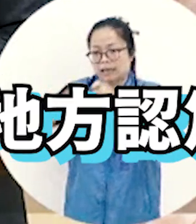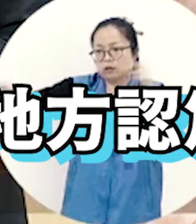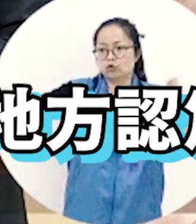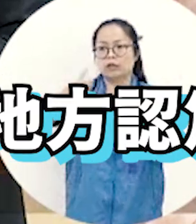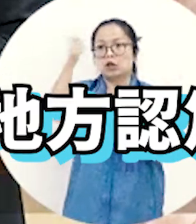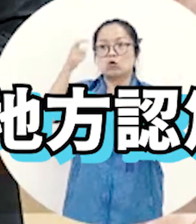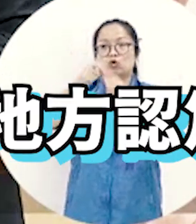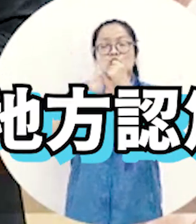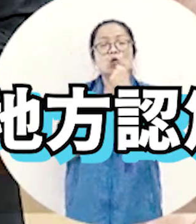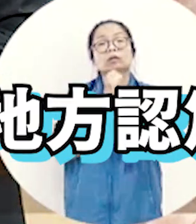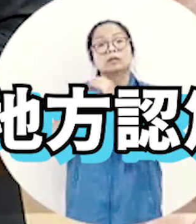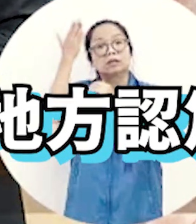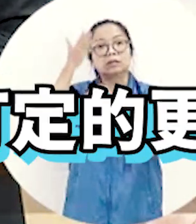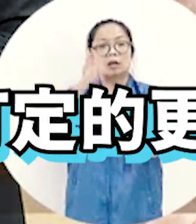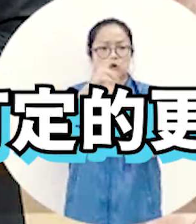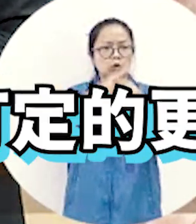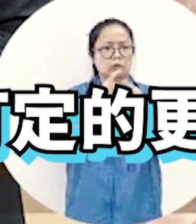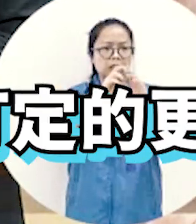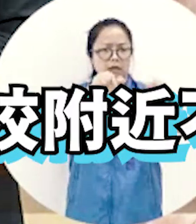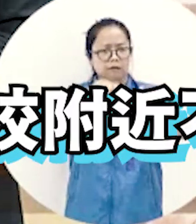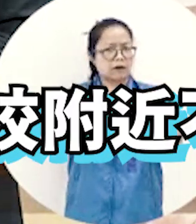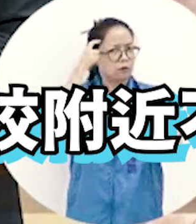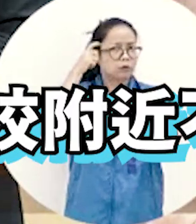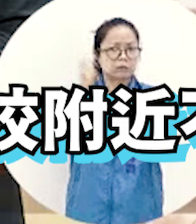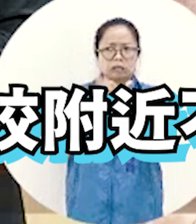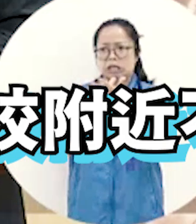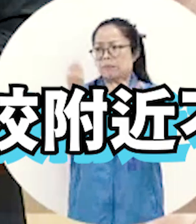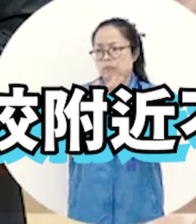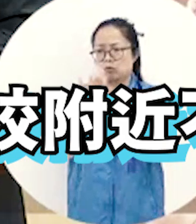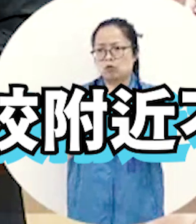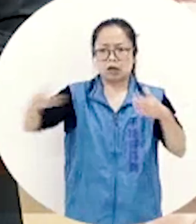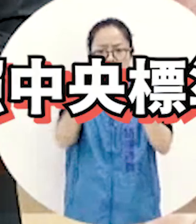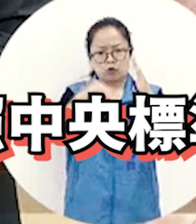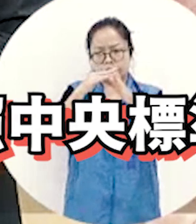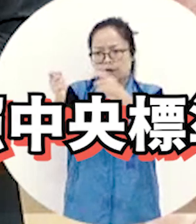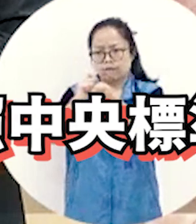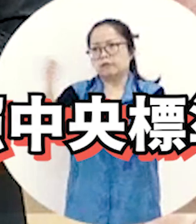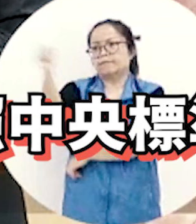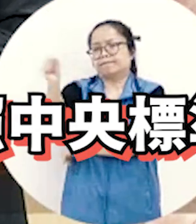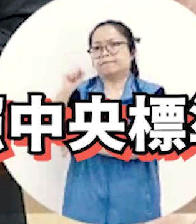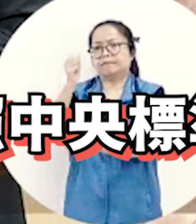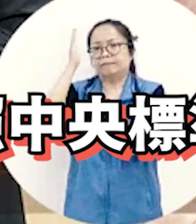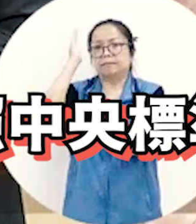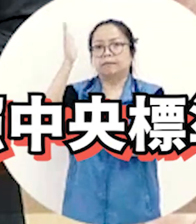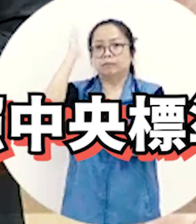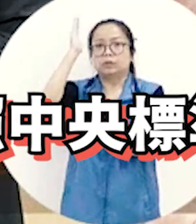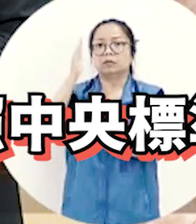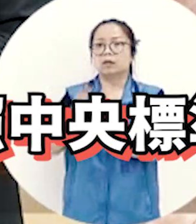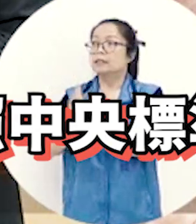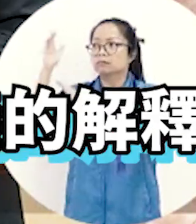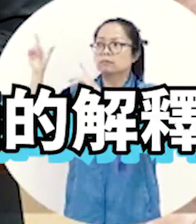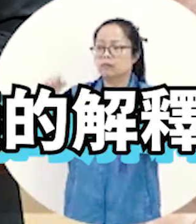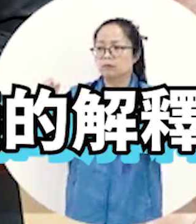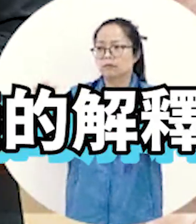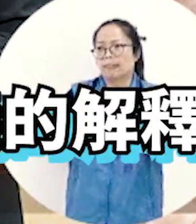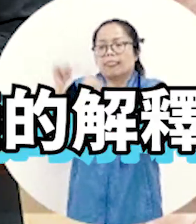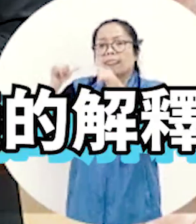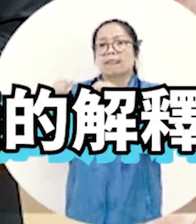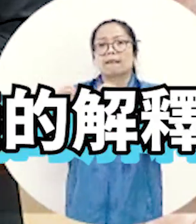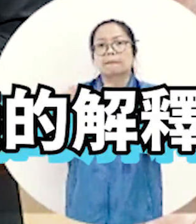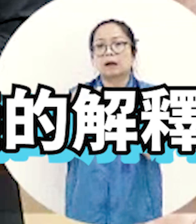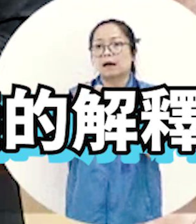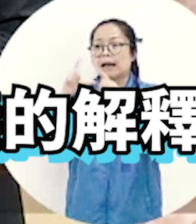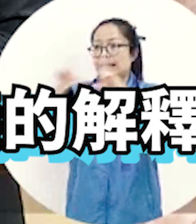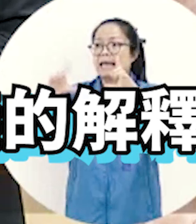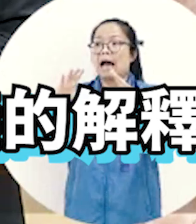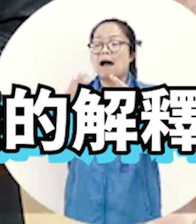是很多地方认为不够严啊，定定的更严，比如说学校附近不能有啊。这个如果按照中央标准这么抵触，大法官会议的解释